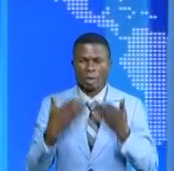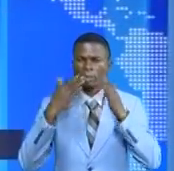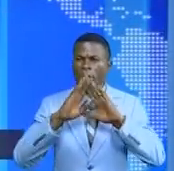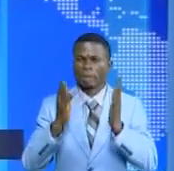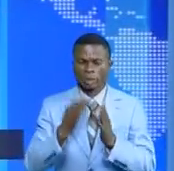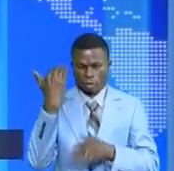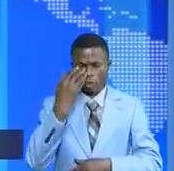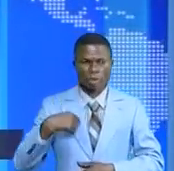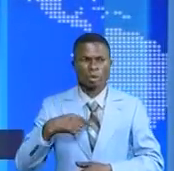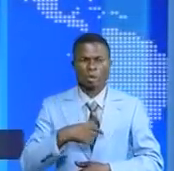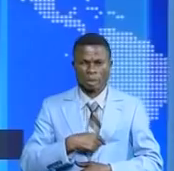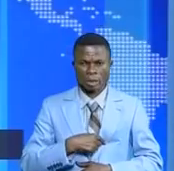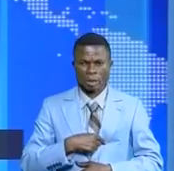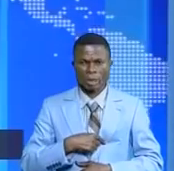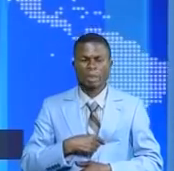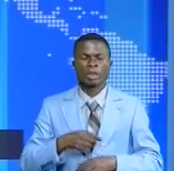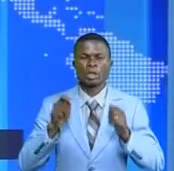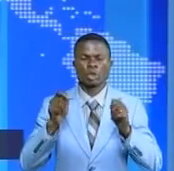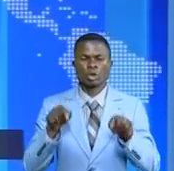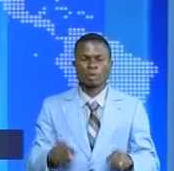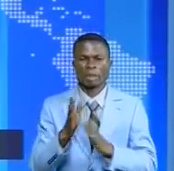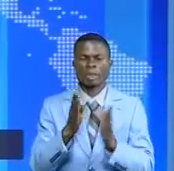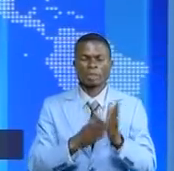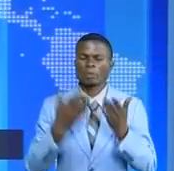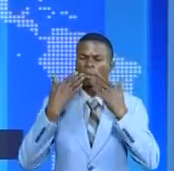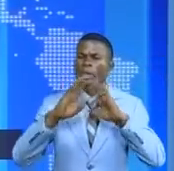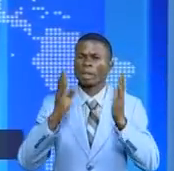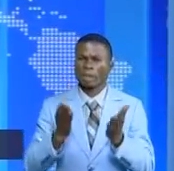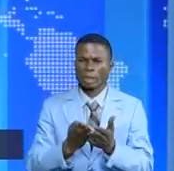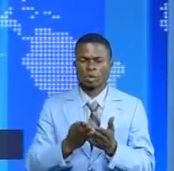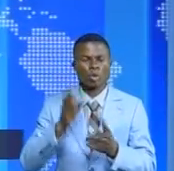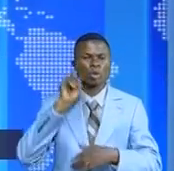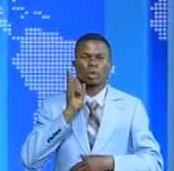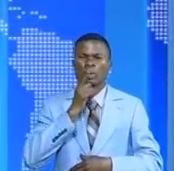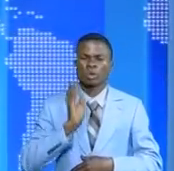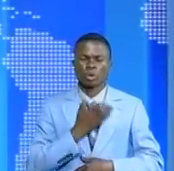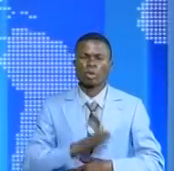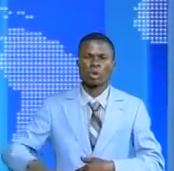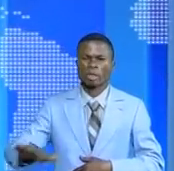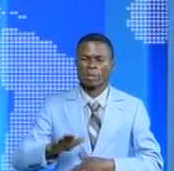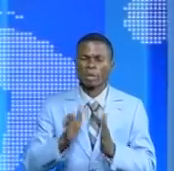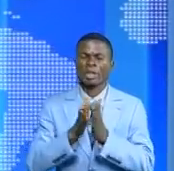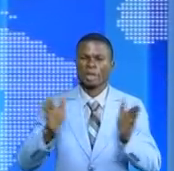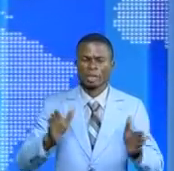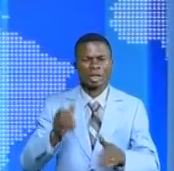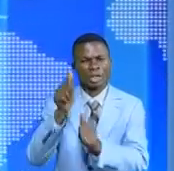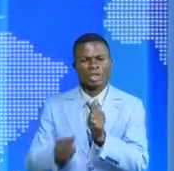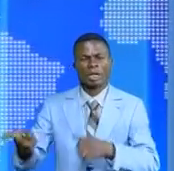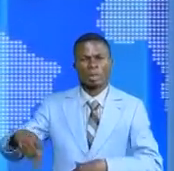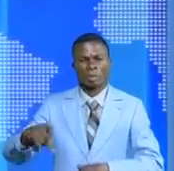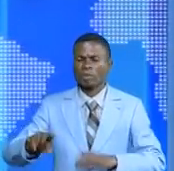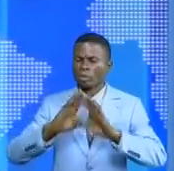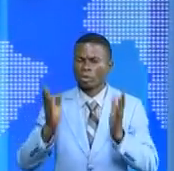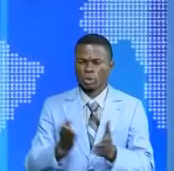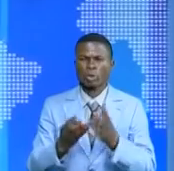votre attention accordée à cette édition. Merci également à toute l'équipe technique rédactionnelle. Sandra